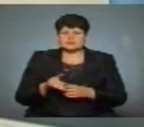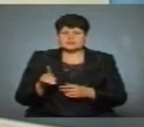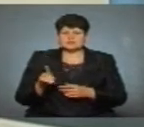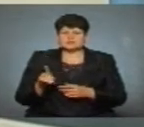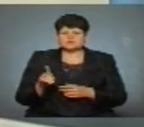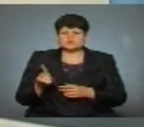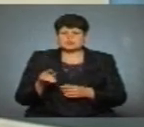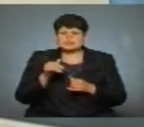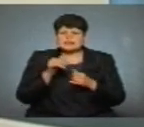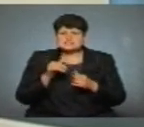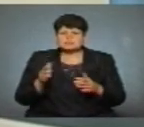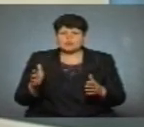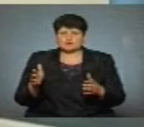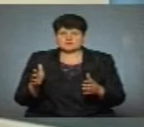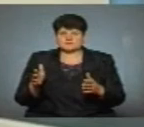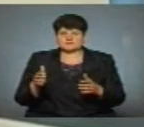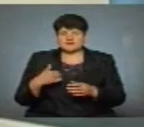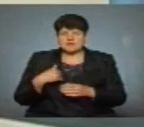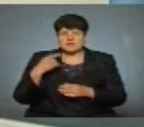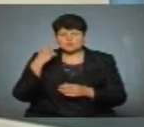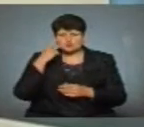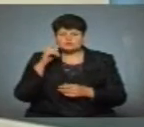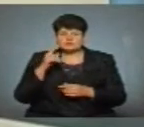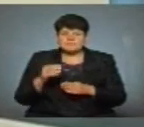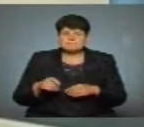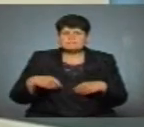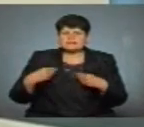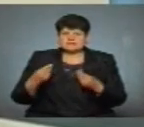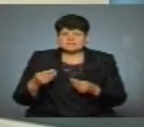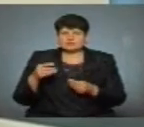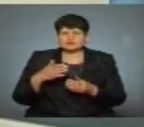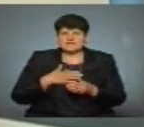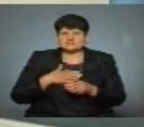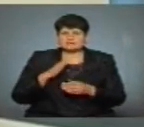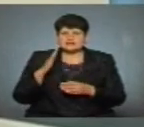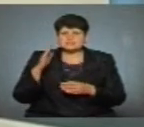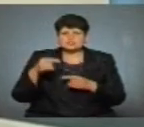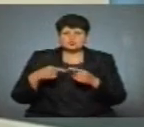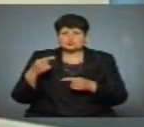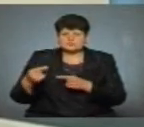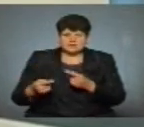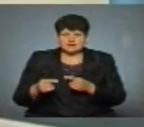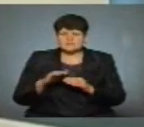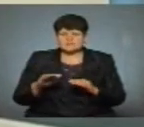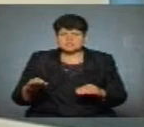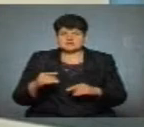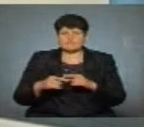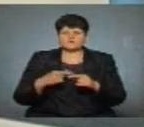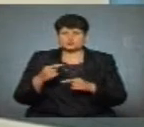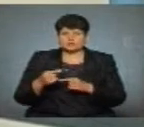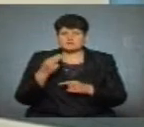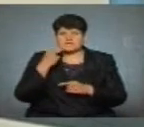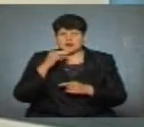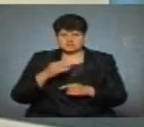скажімо так, не змогли. От, я думаю, що ми їм передамо нашим наступникам, нашим дітям, нашим внукам краще життя